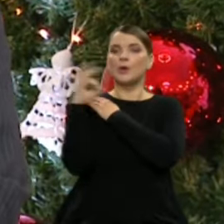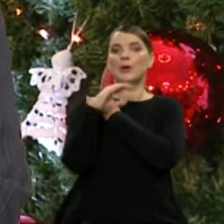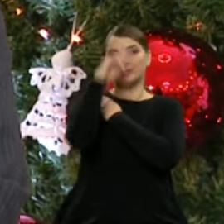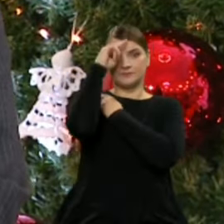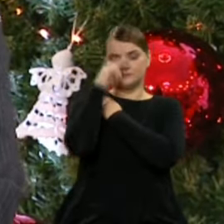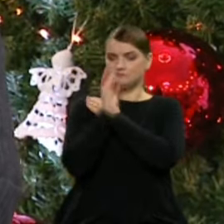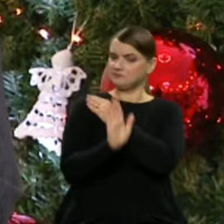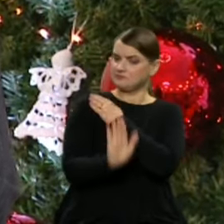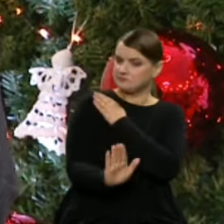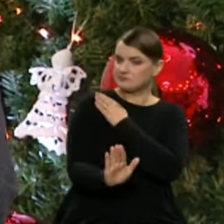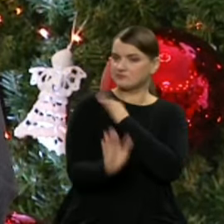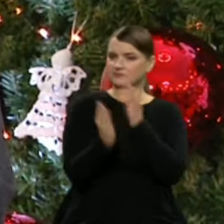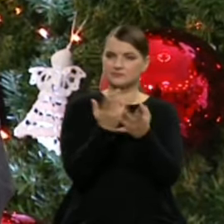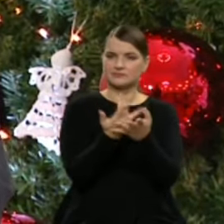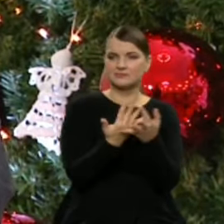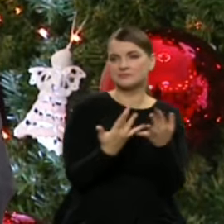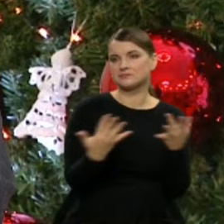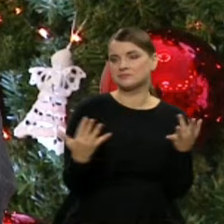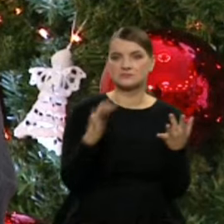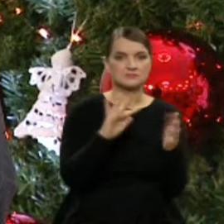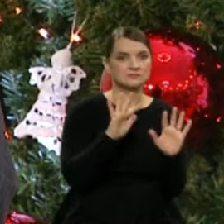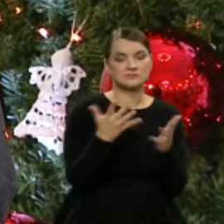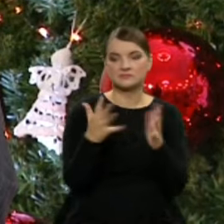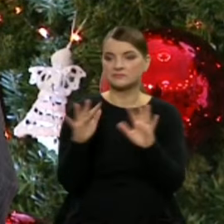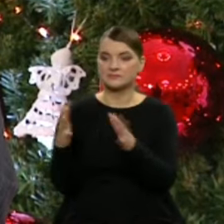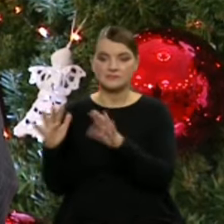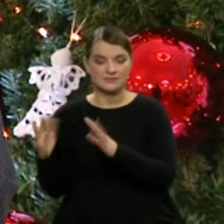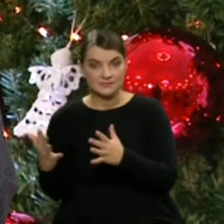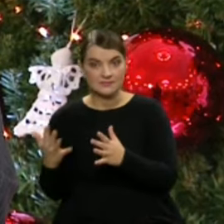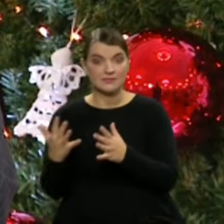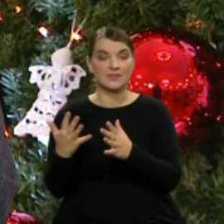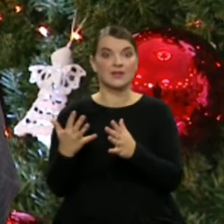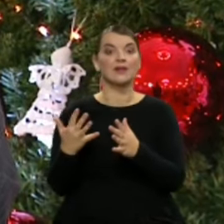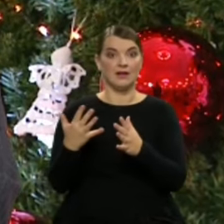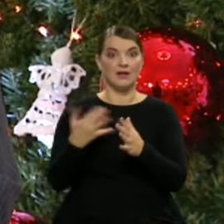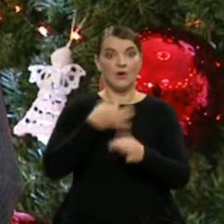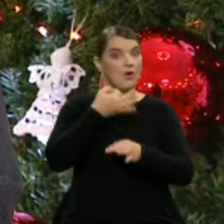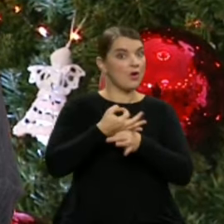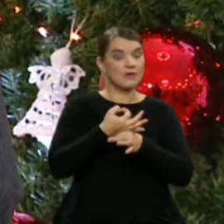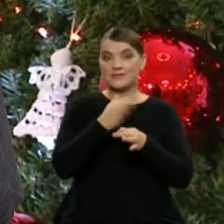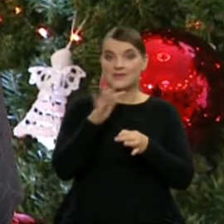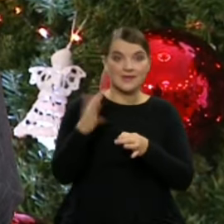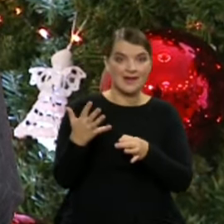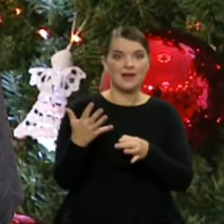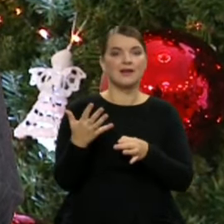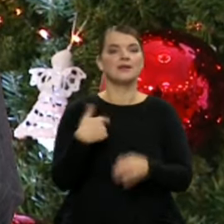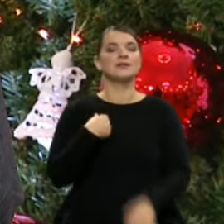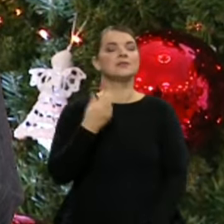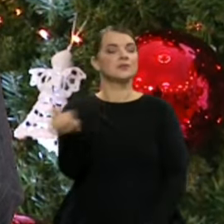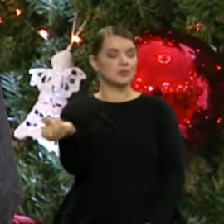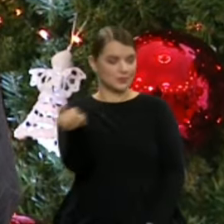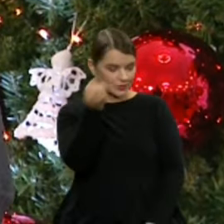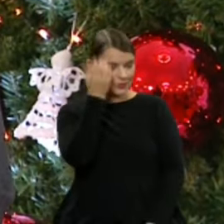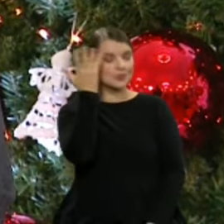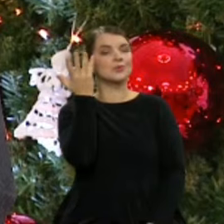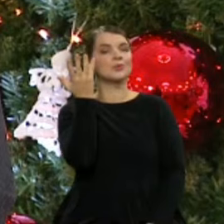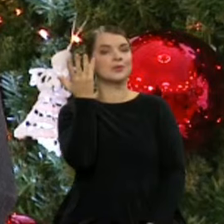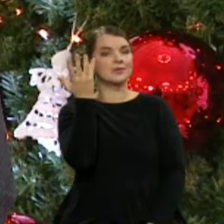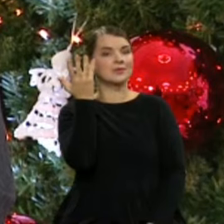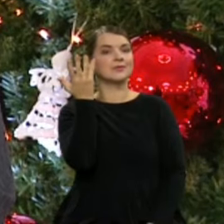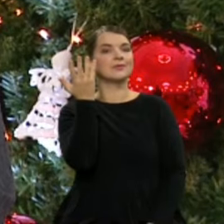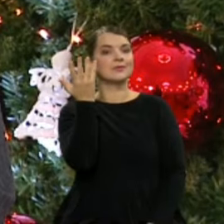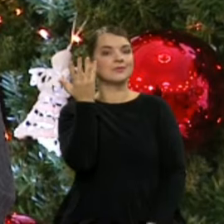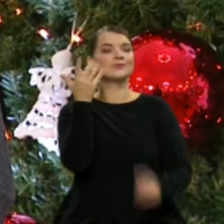ir visomis atsakomybėmis, tik tada visa esybė supratau, kokią